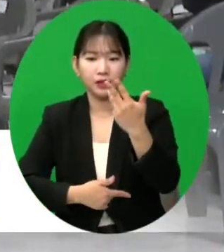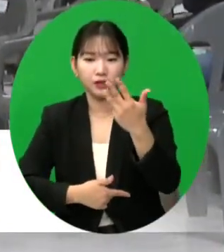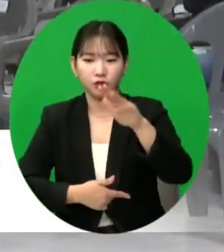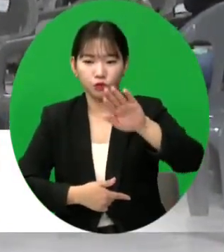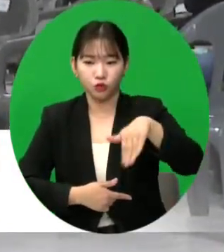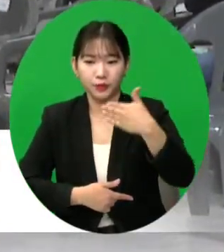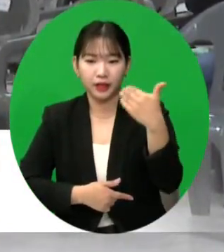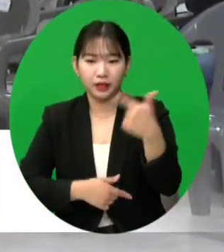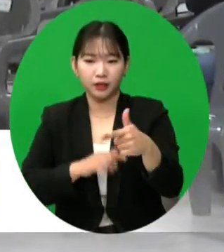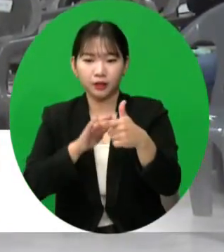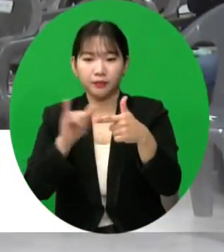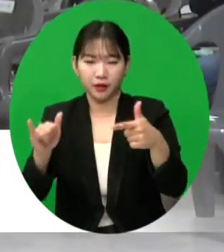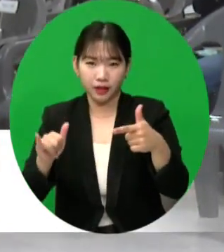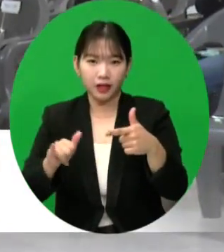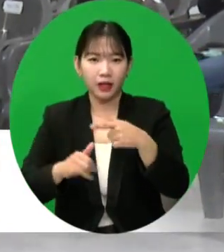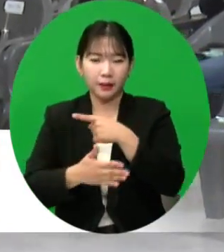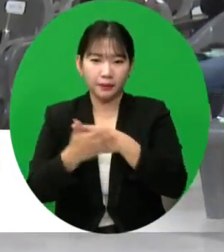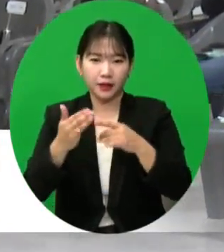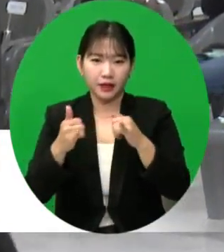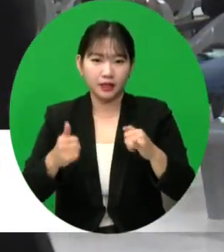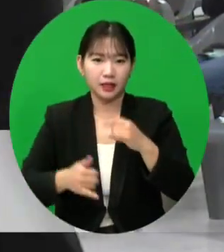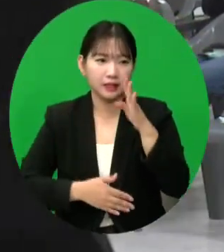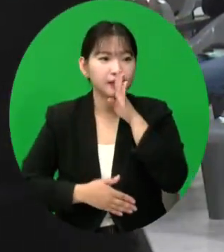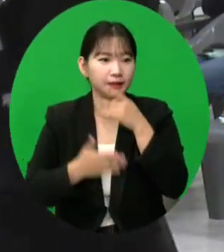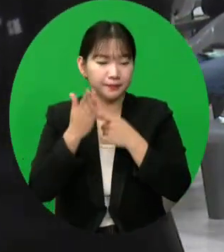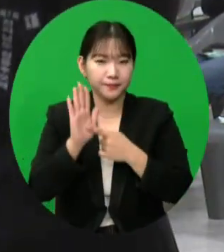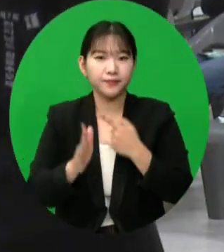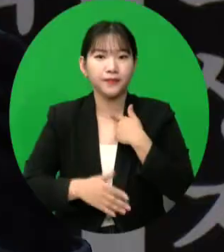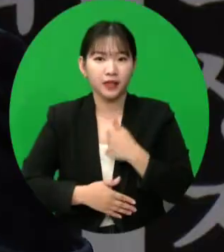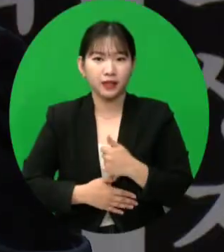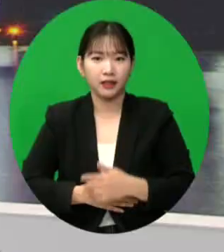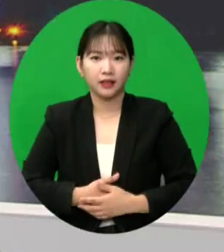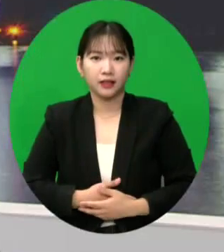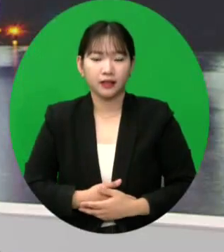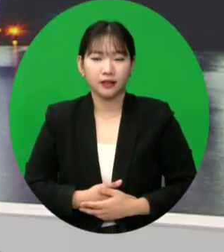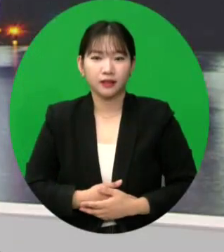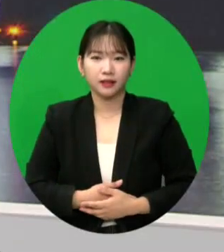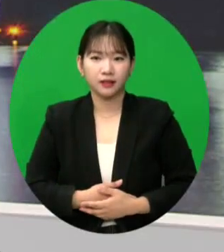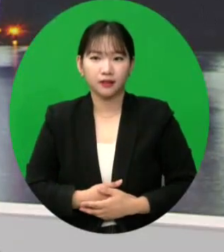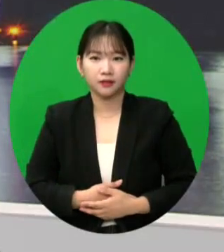8,906명의 희생자 진실 규명이 이루어졌습니다.